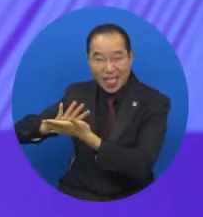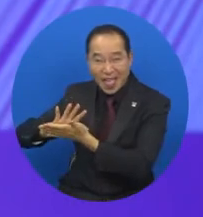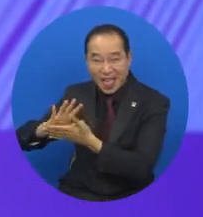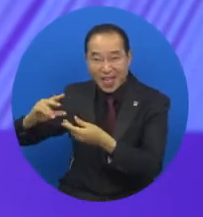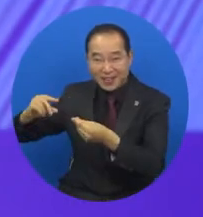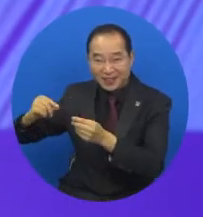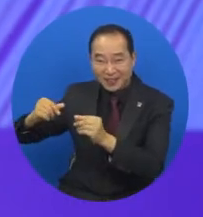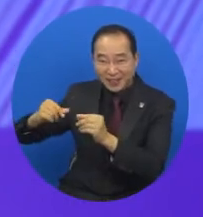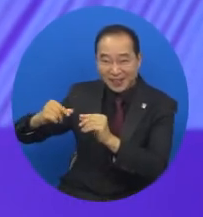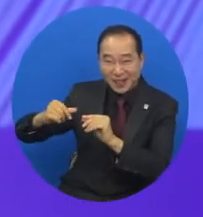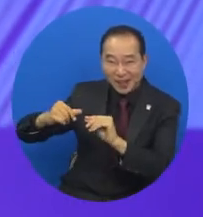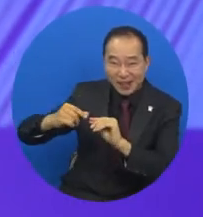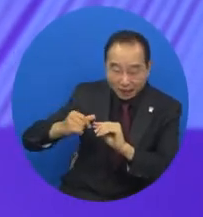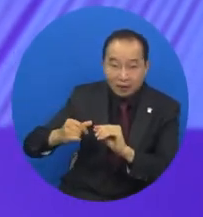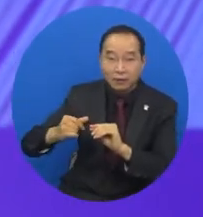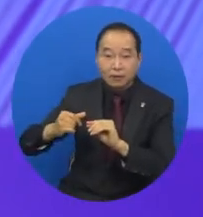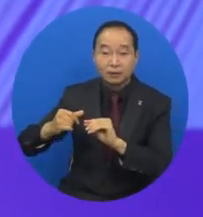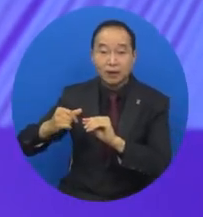그리고 나머지도 꼬우고요.